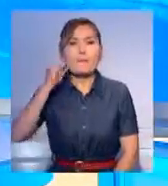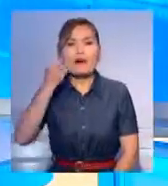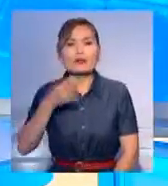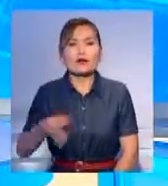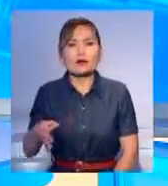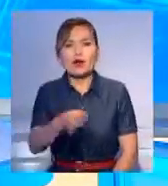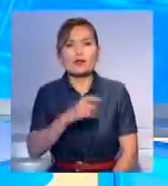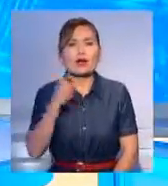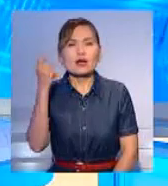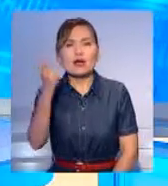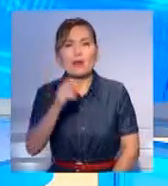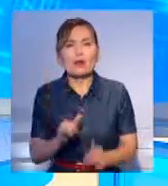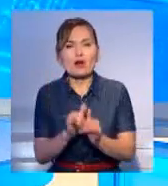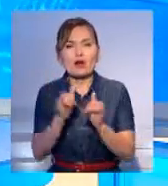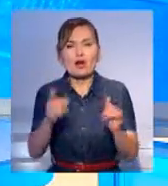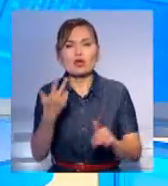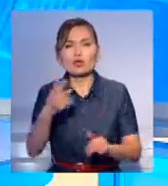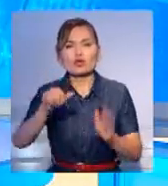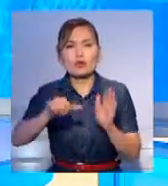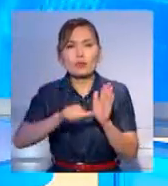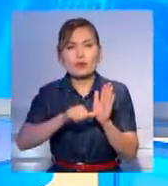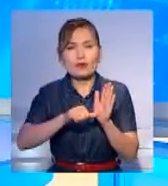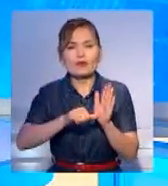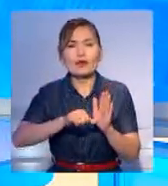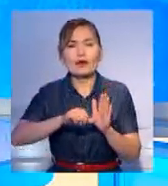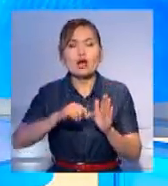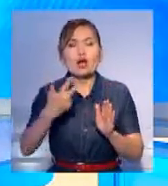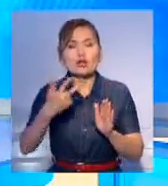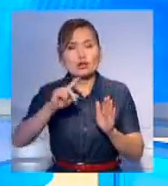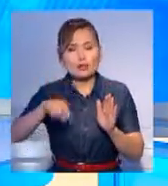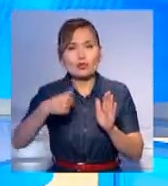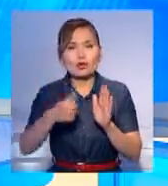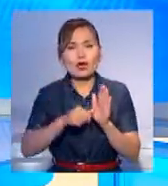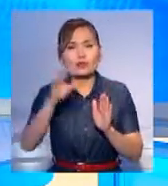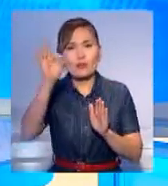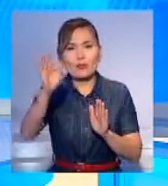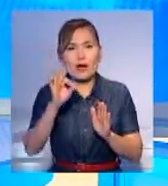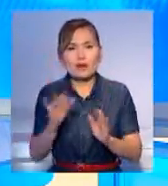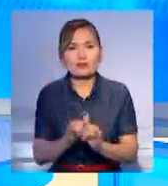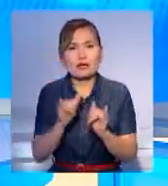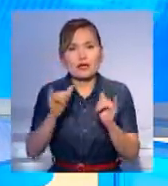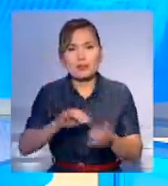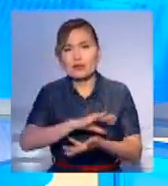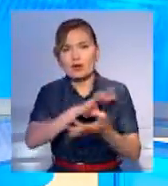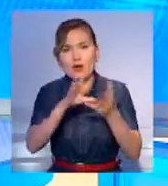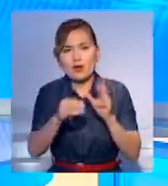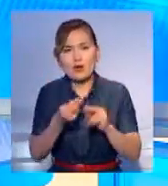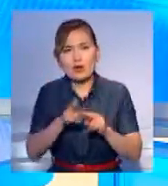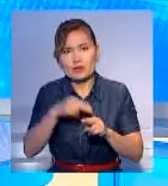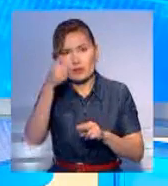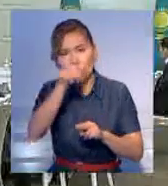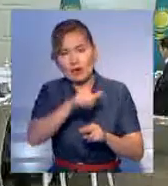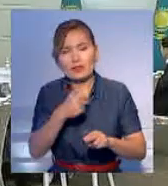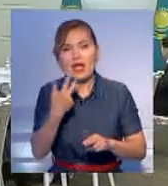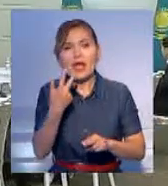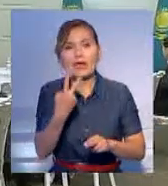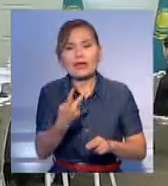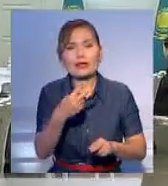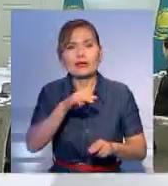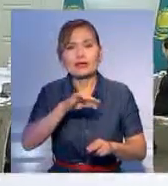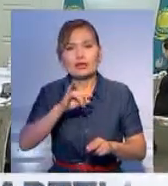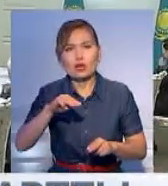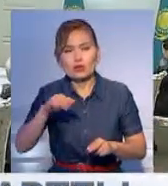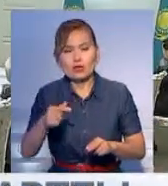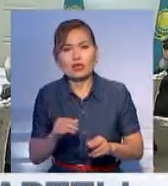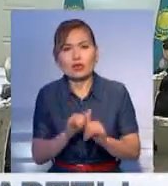Павлодар облысының экономикалық өсімі 3,6%-ға жетті. Өңірдің жалпы ішкі өнімі биыл алғаш рет 2 триллион теңгеден